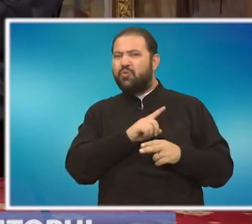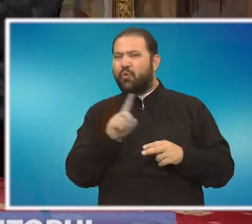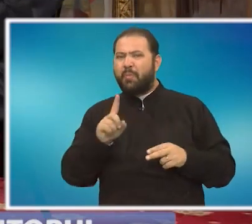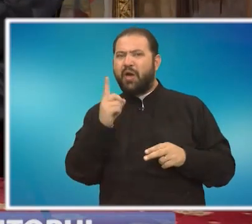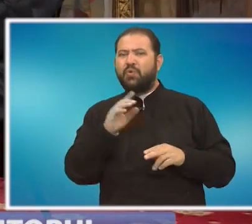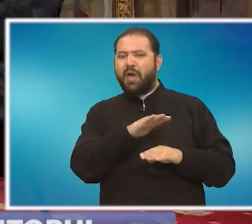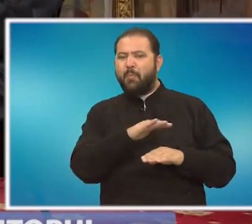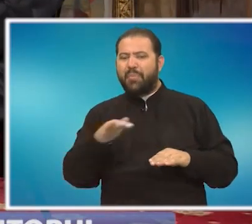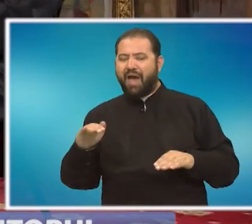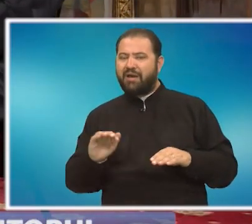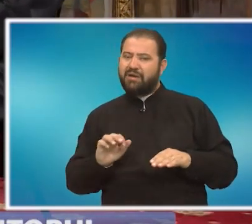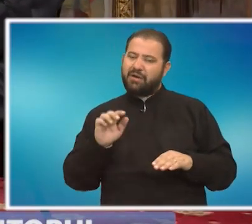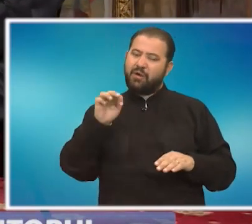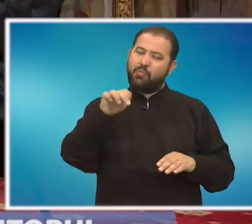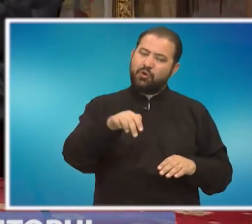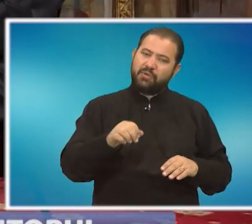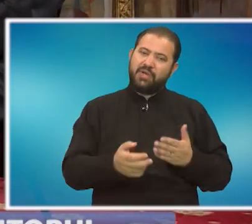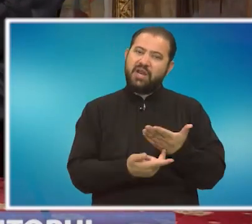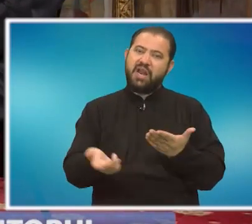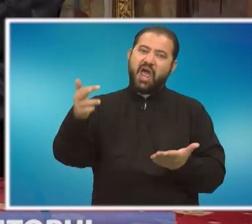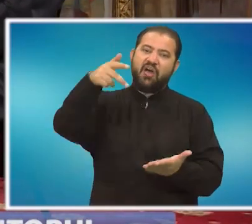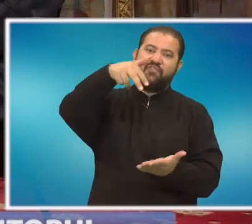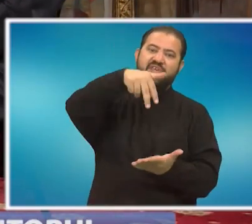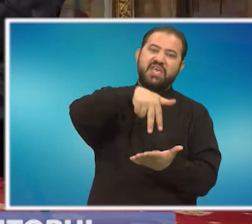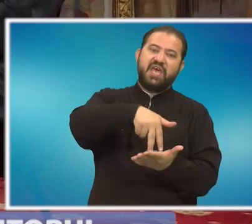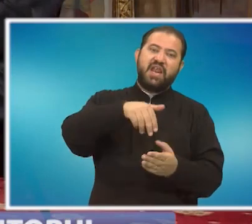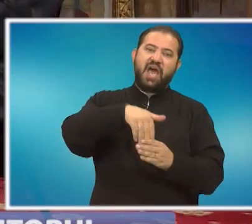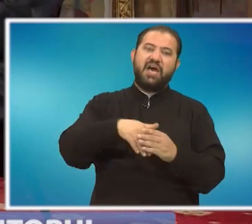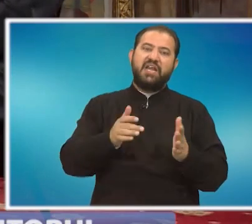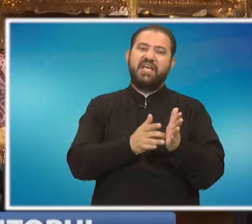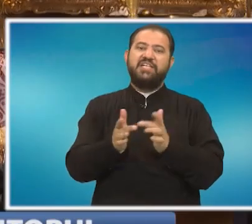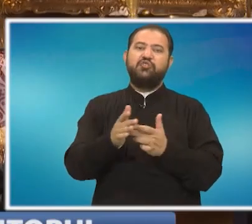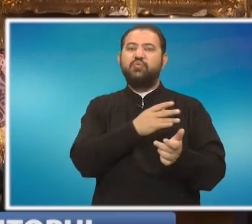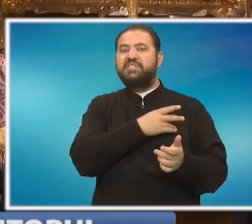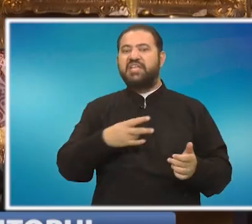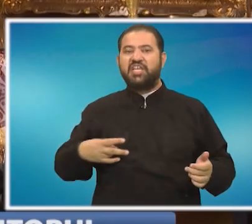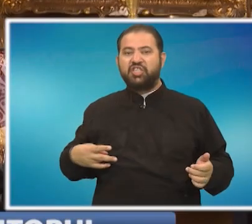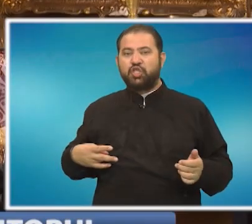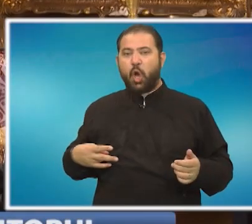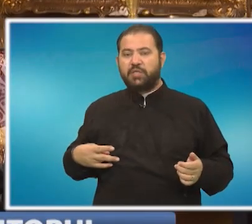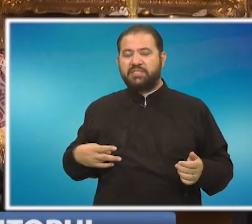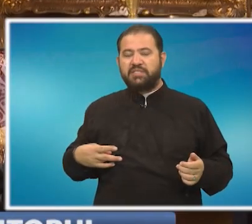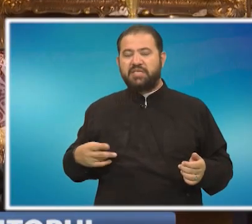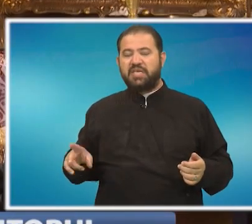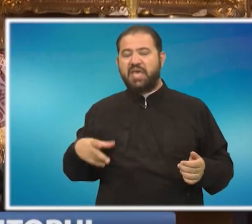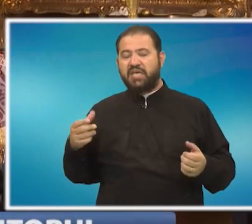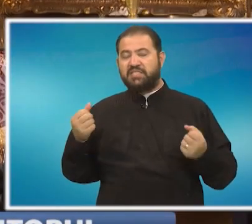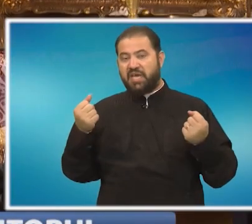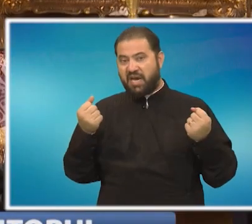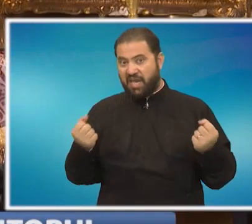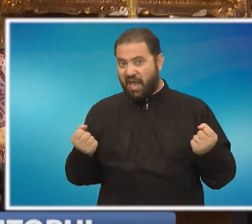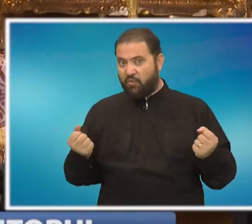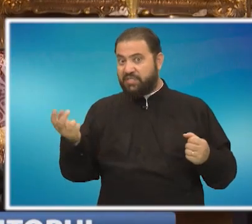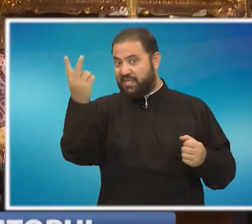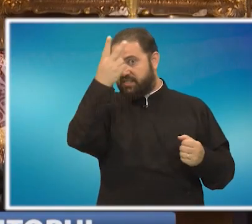este un prag care duce către înviere. Și dacă cineva este chiar și în moarte spirituală, acela